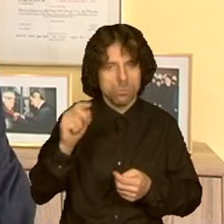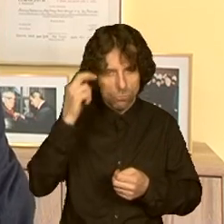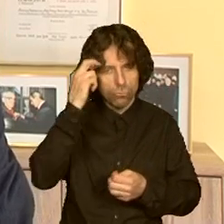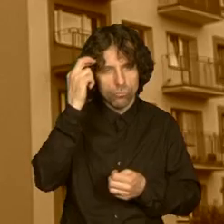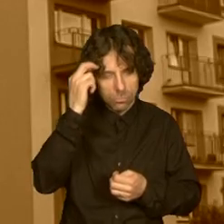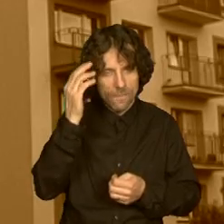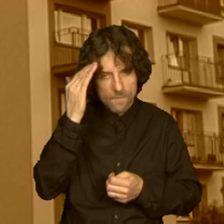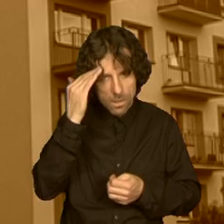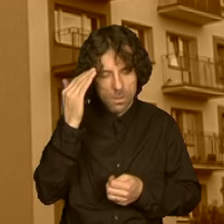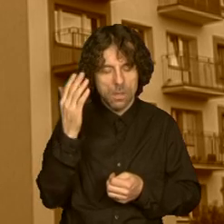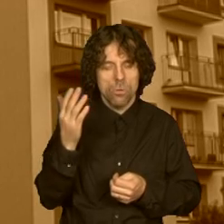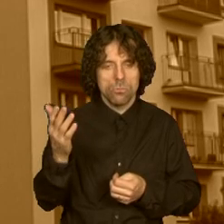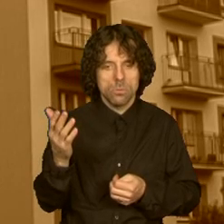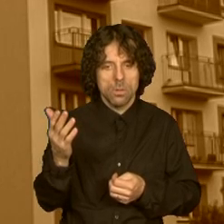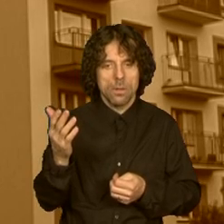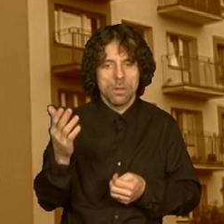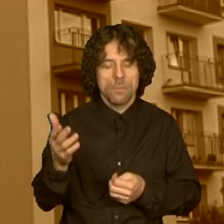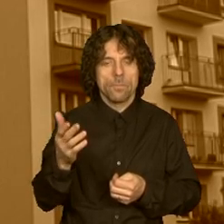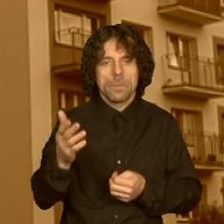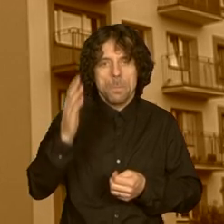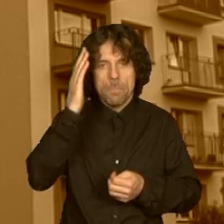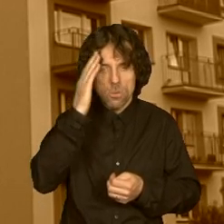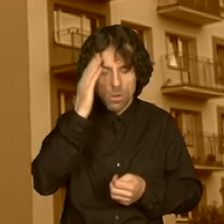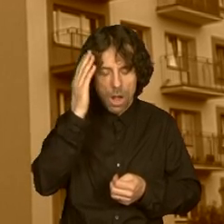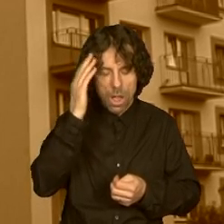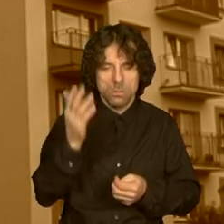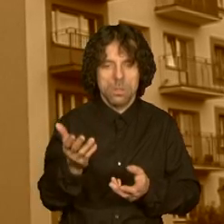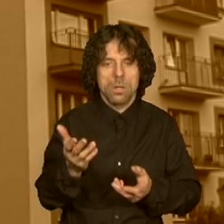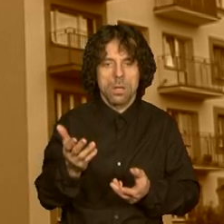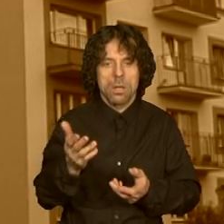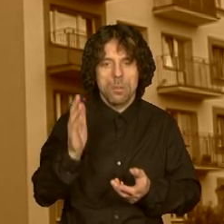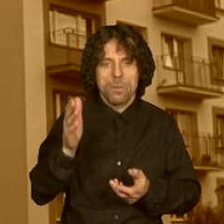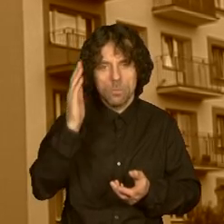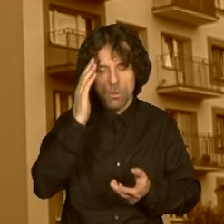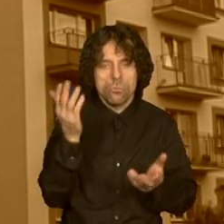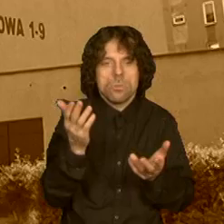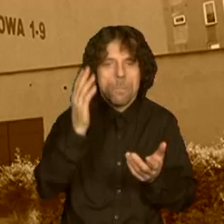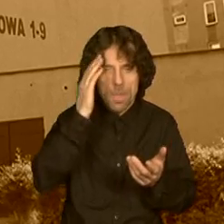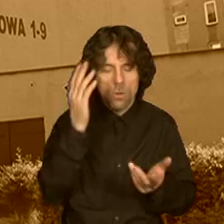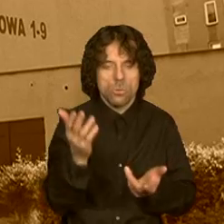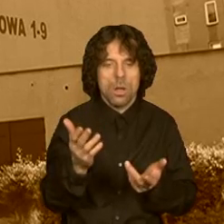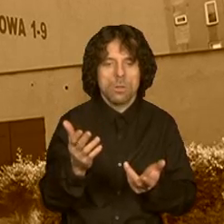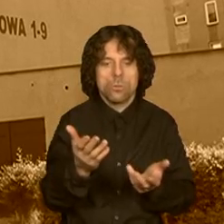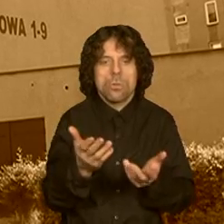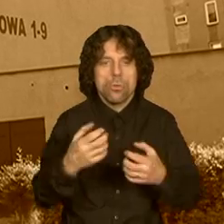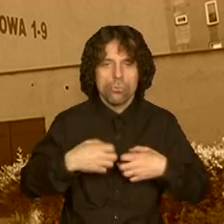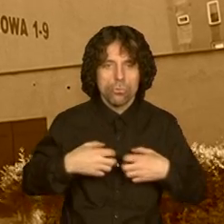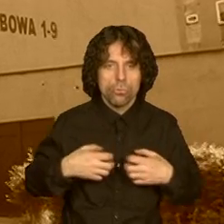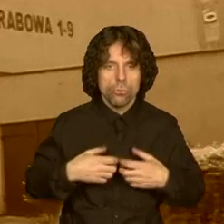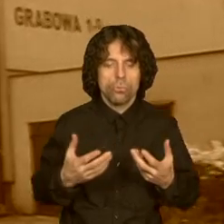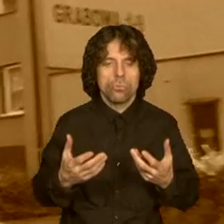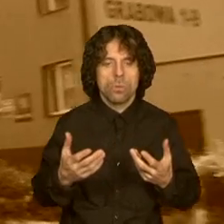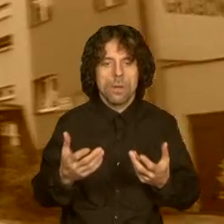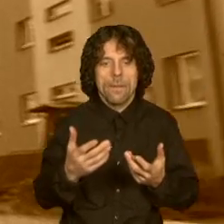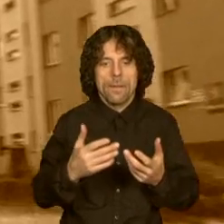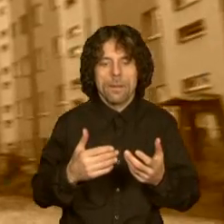rozumiał, że jak chłopu wybuduje domek, w ogóle mieszkanie, to ten chłop się będzie miał gdzie wyspać, będzie